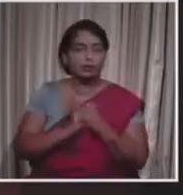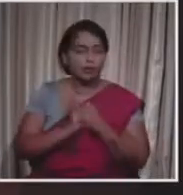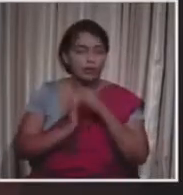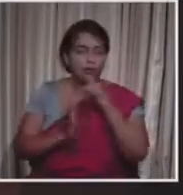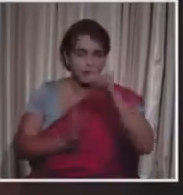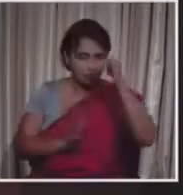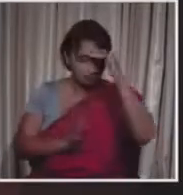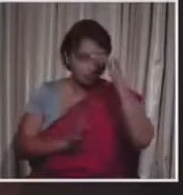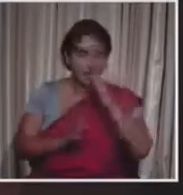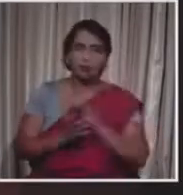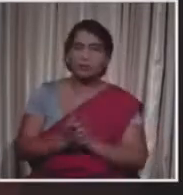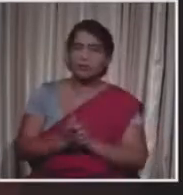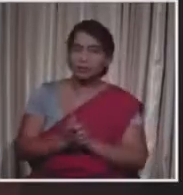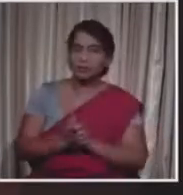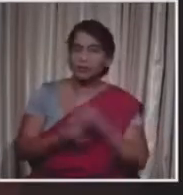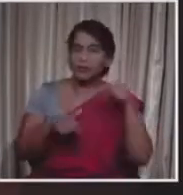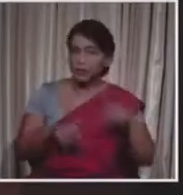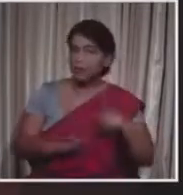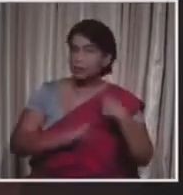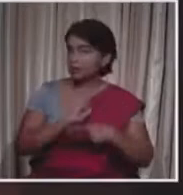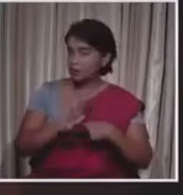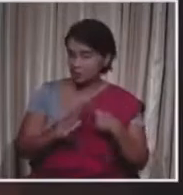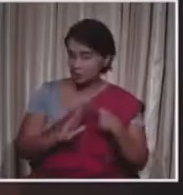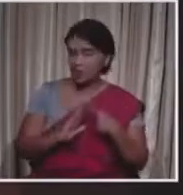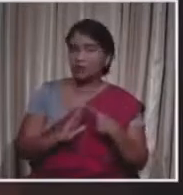කතානායකතුමනි අද අපේ රටේ